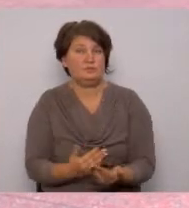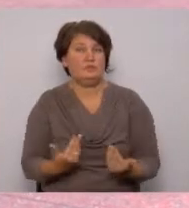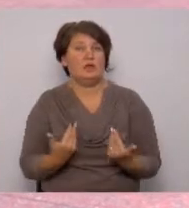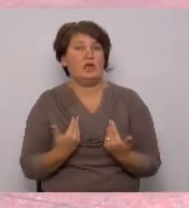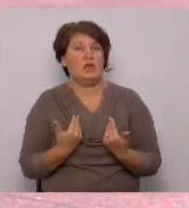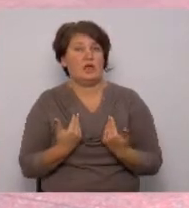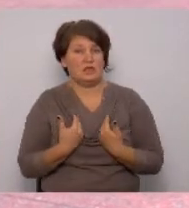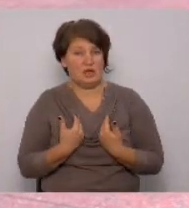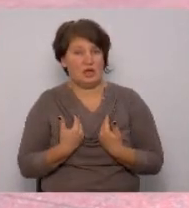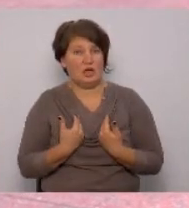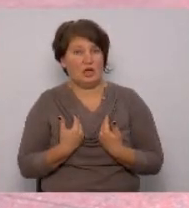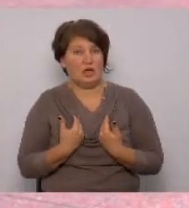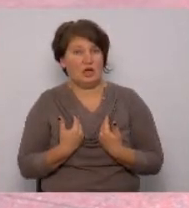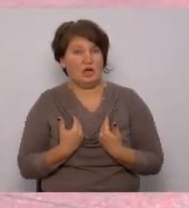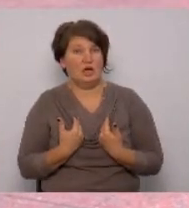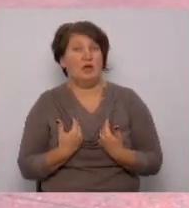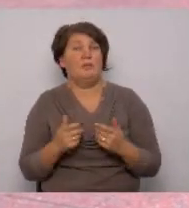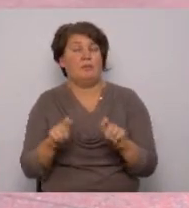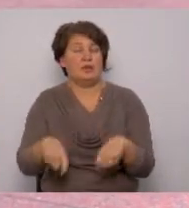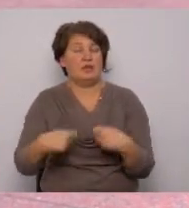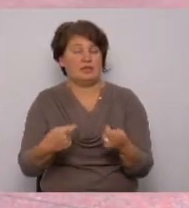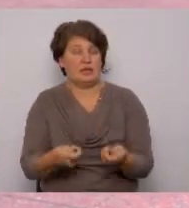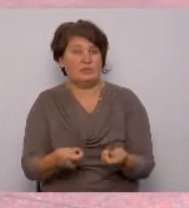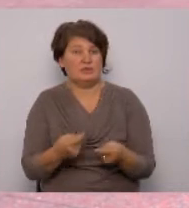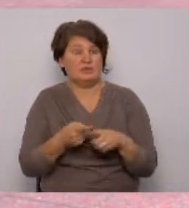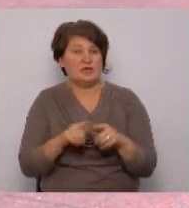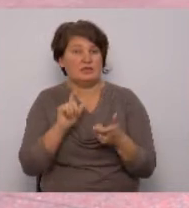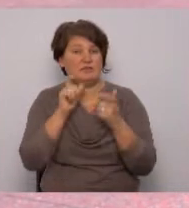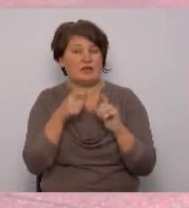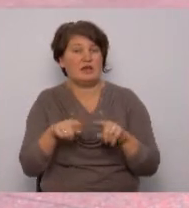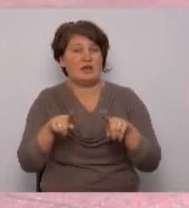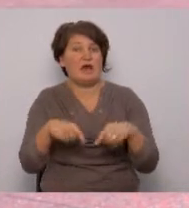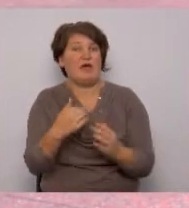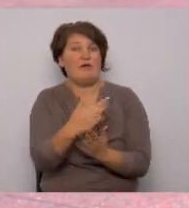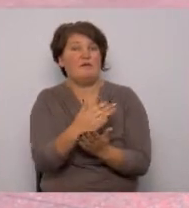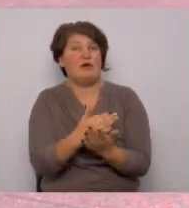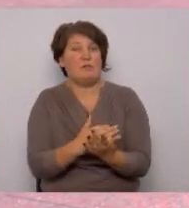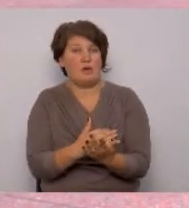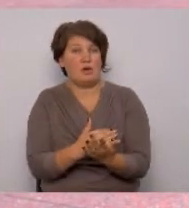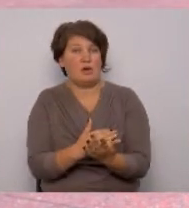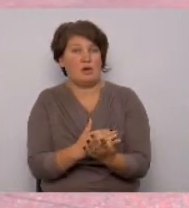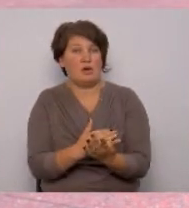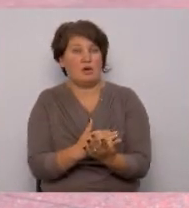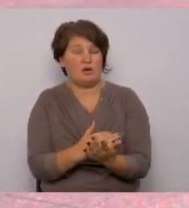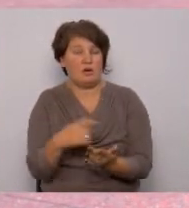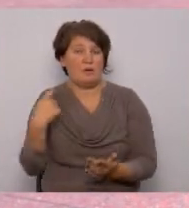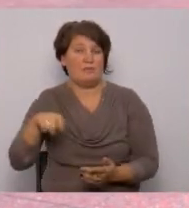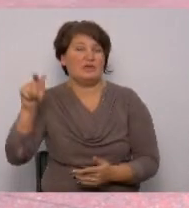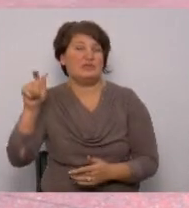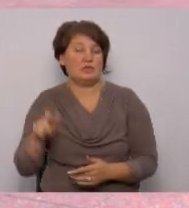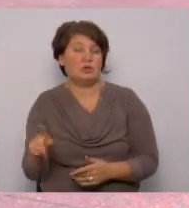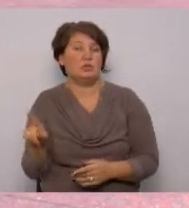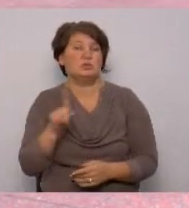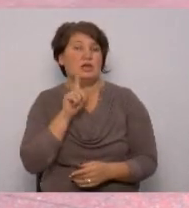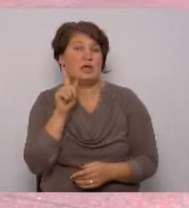передам ці звернення йому, ну і далі передамо Офіс президента